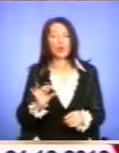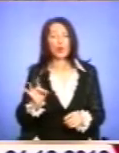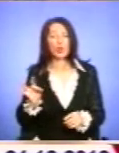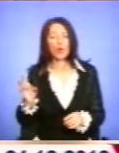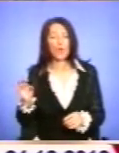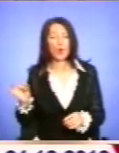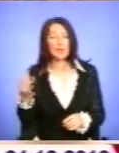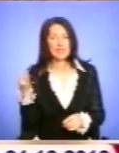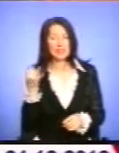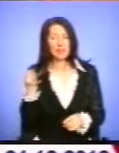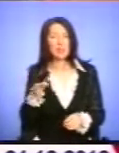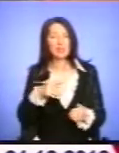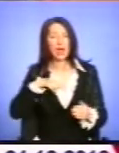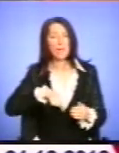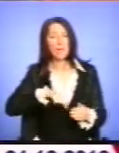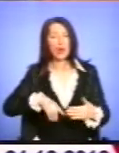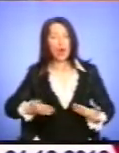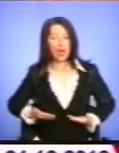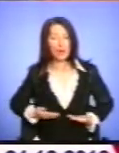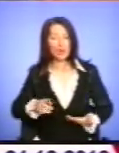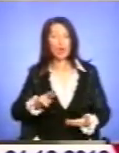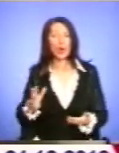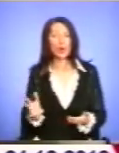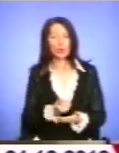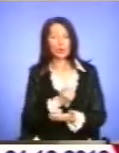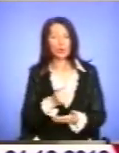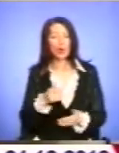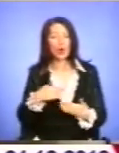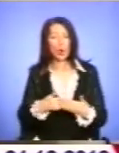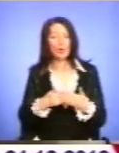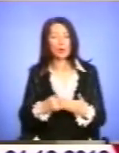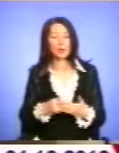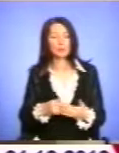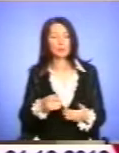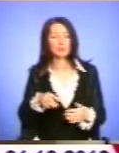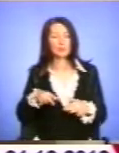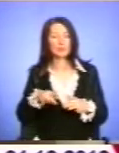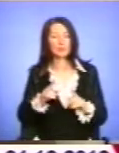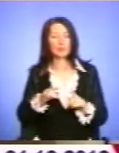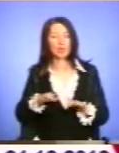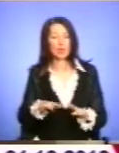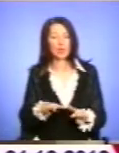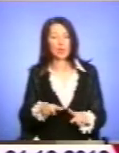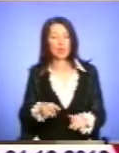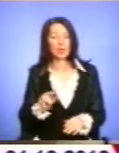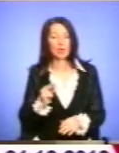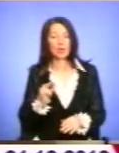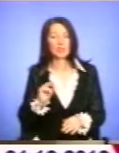як успішного громадського і державного діяча. Черкаська земля подарувала Україні